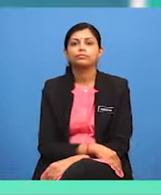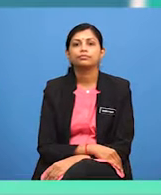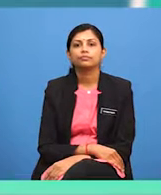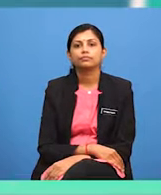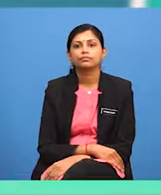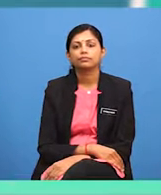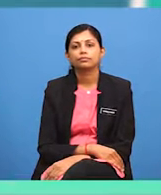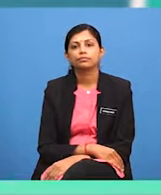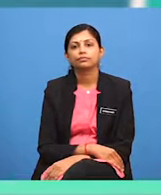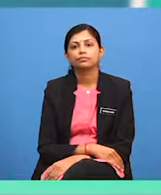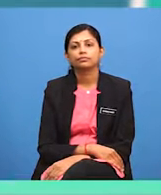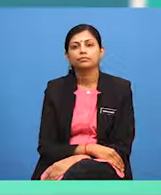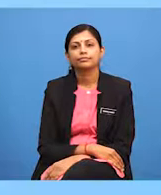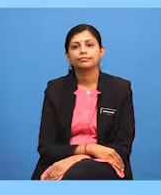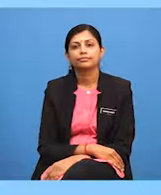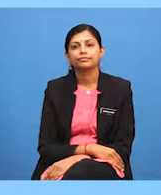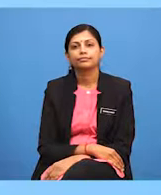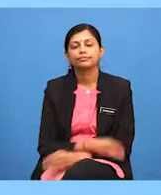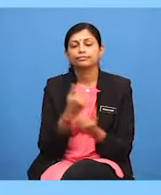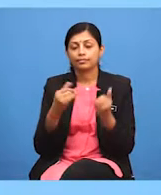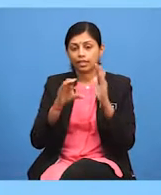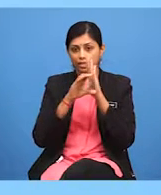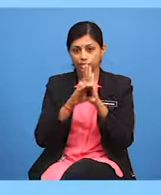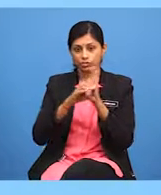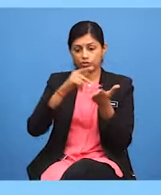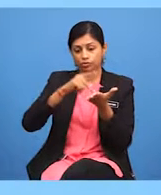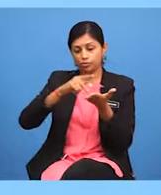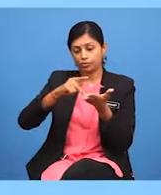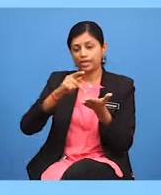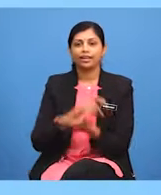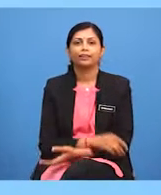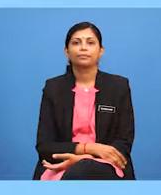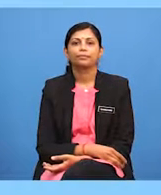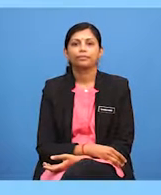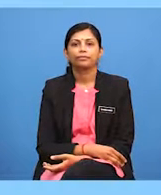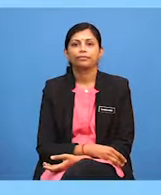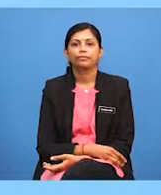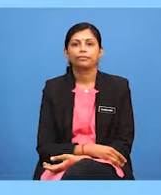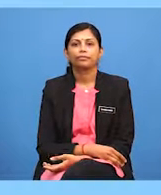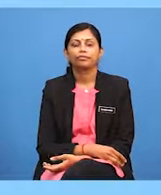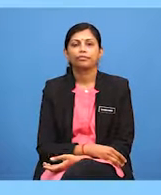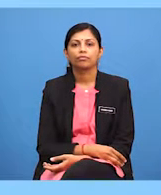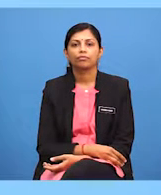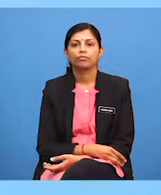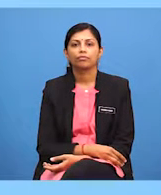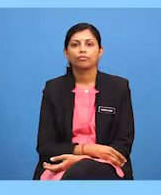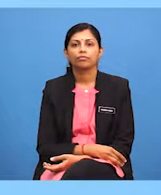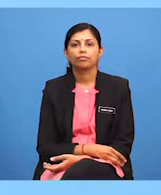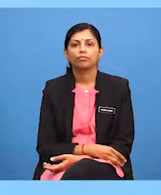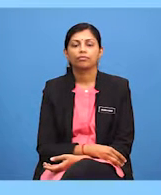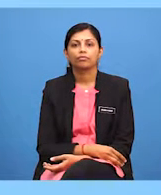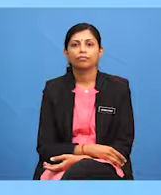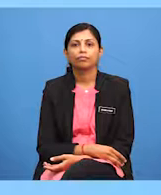Mari kita sama-sama melihat contoh pengiraan bagi kuasa secara mendatar